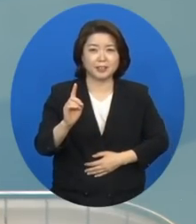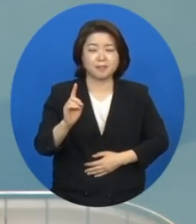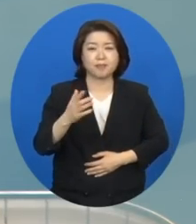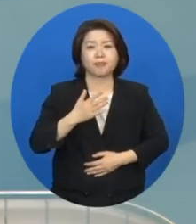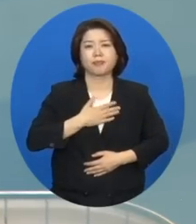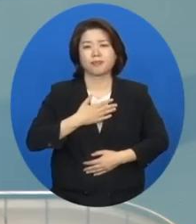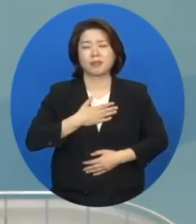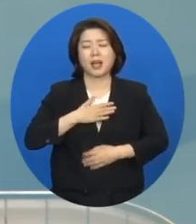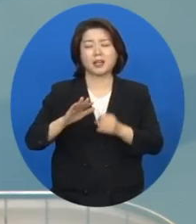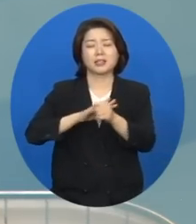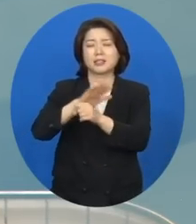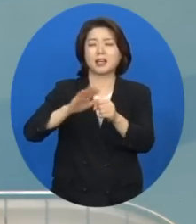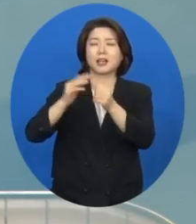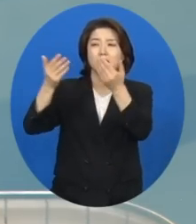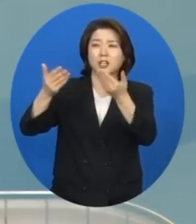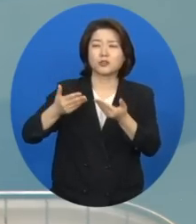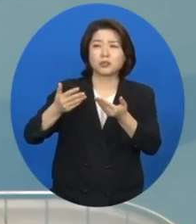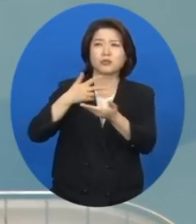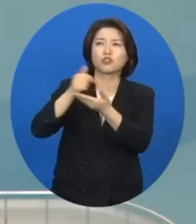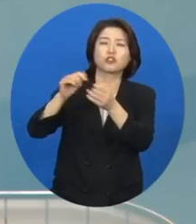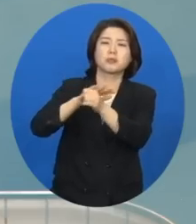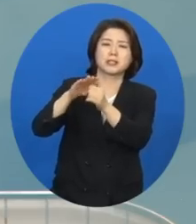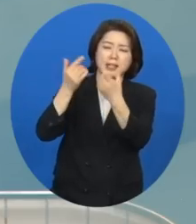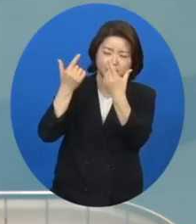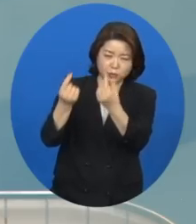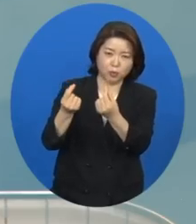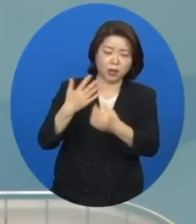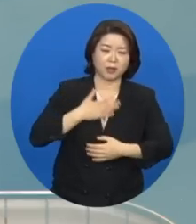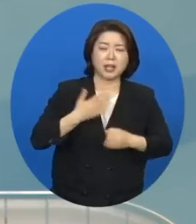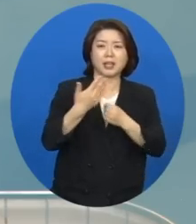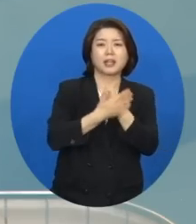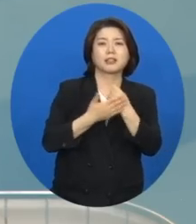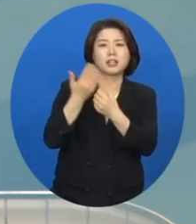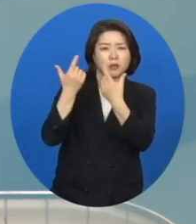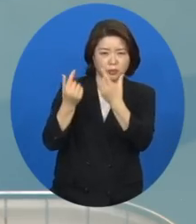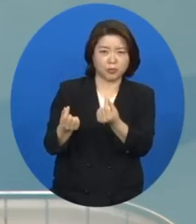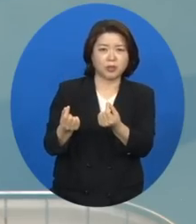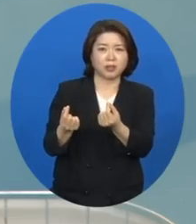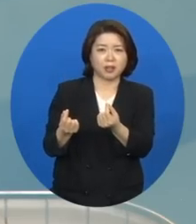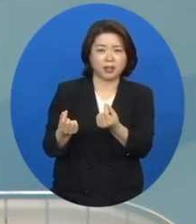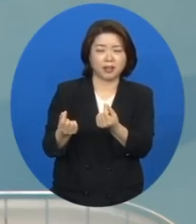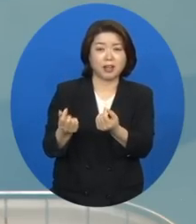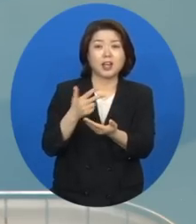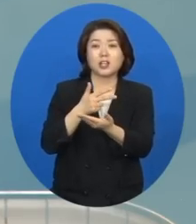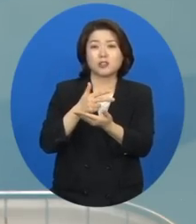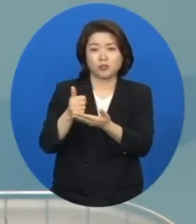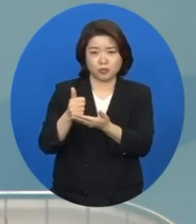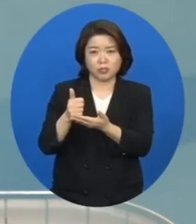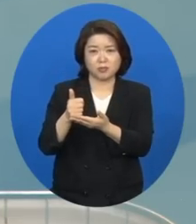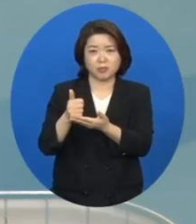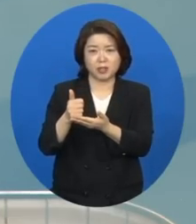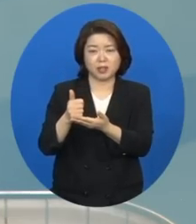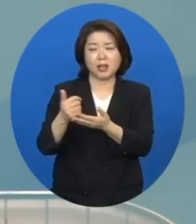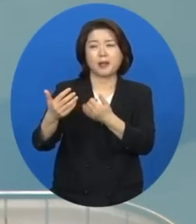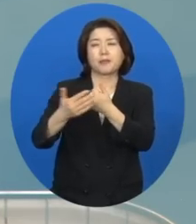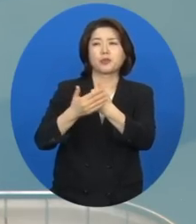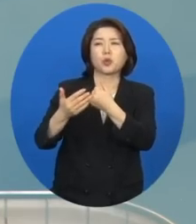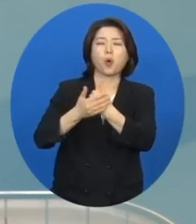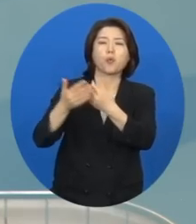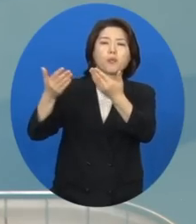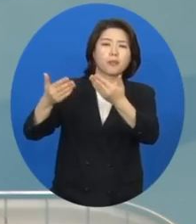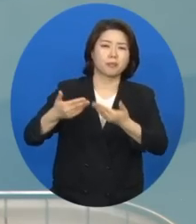나를 사랑하시는 주님의 사랑이었고, 저에겐 은혜였고, 주님의 도우심을